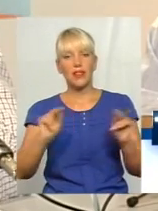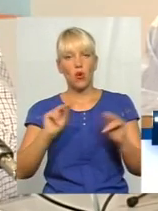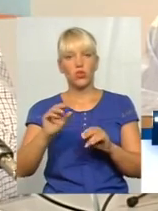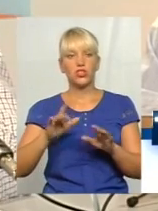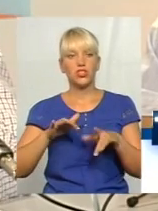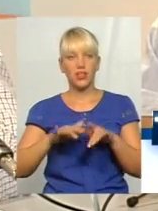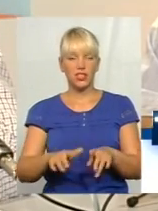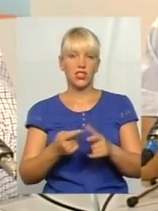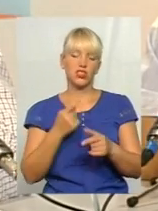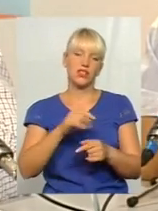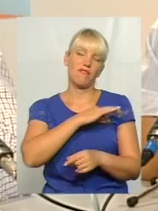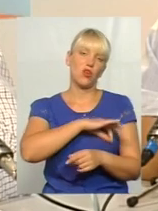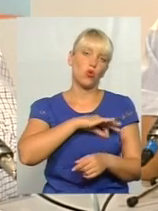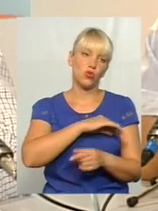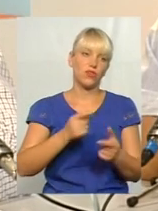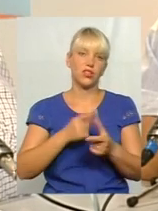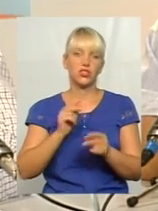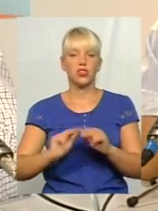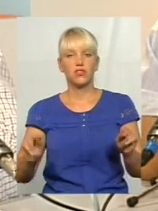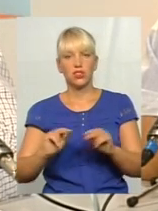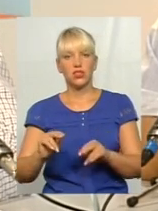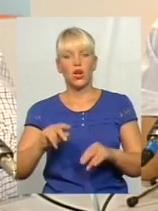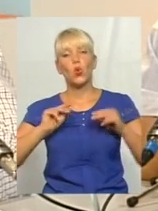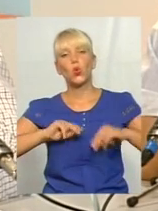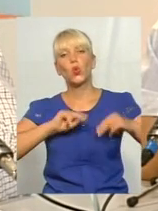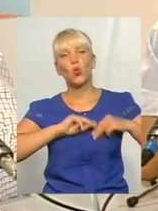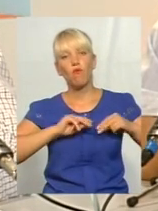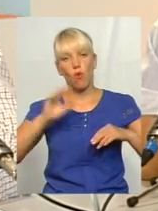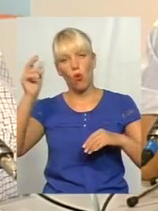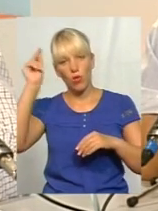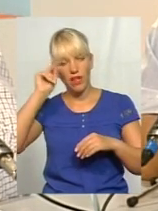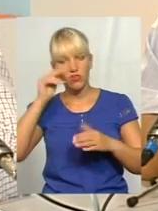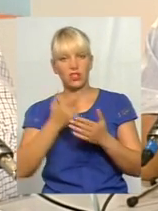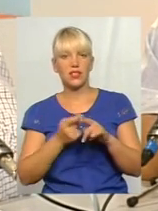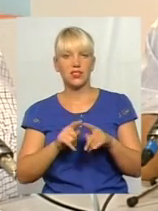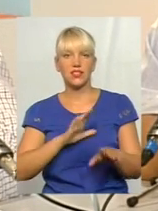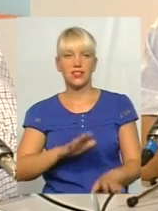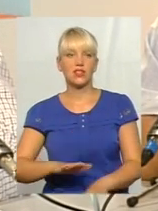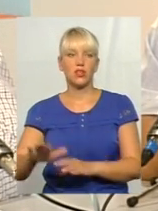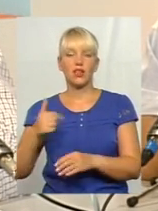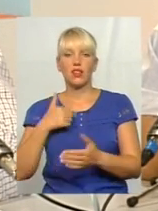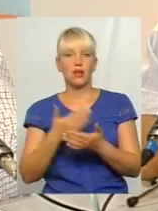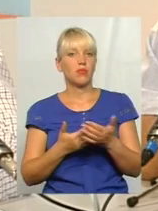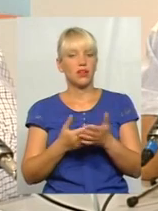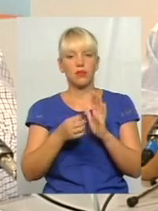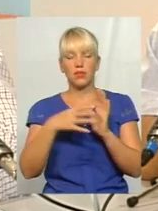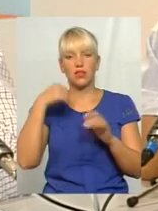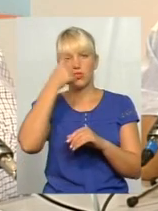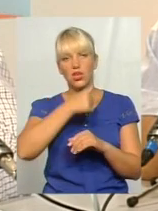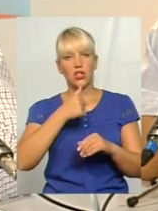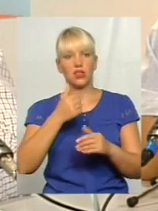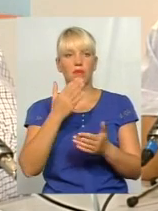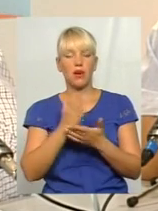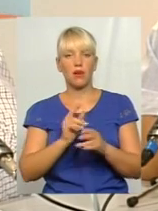діяльність Чи це вихователь Чи це вчитель трудового навчання чи це заступник Я наприклад маючи 15-тирічний на сьогоднішній